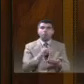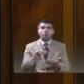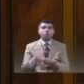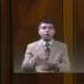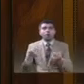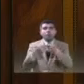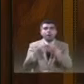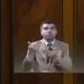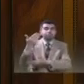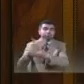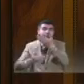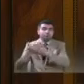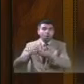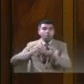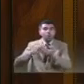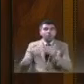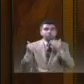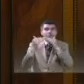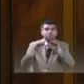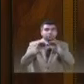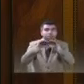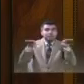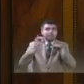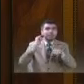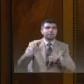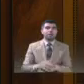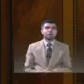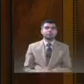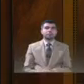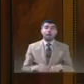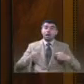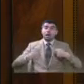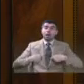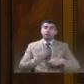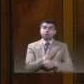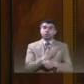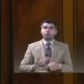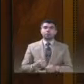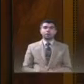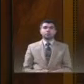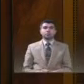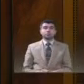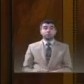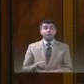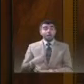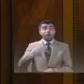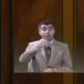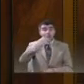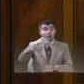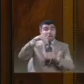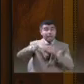اقتصادية من أجل ضبط التوازنات المالية. السيد رئيس الحكومة، إننا في فرق